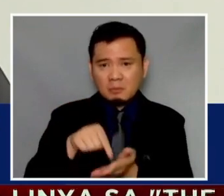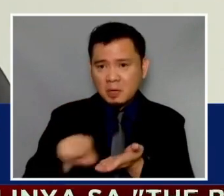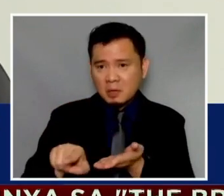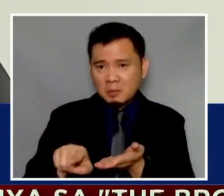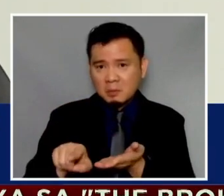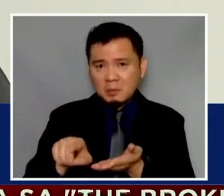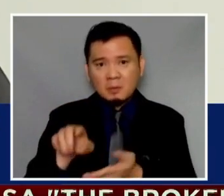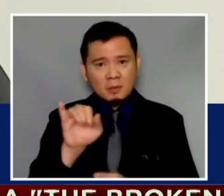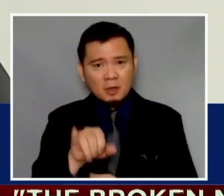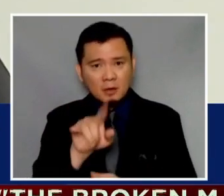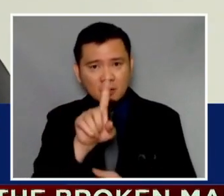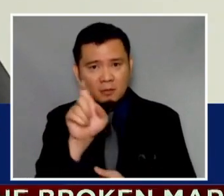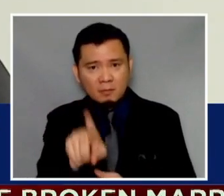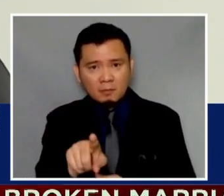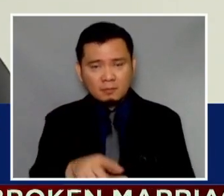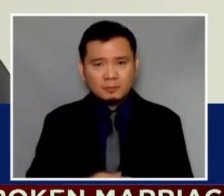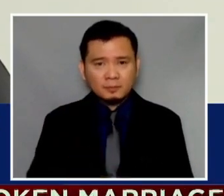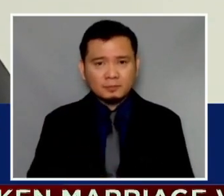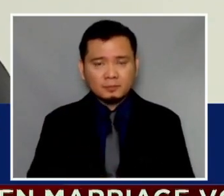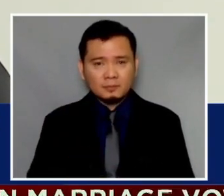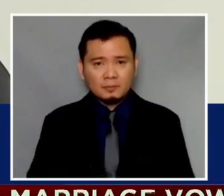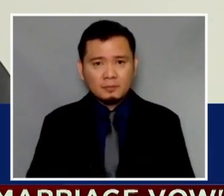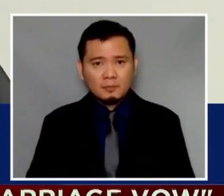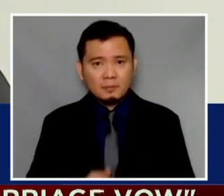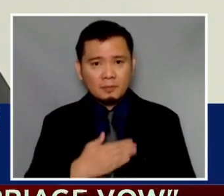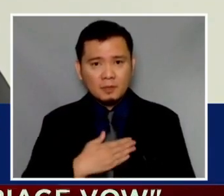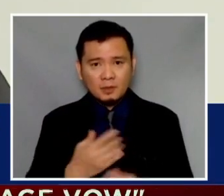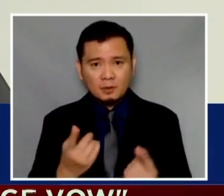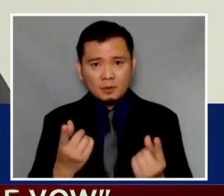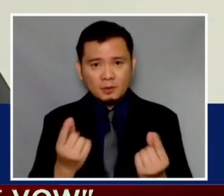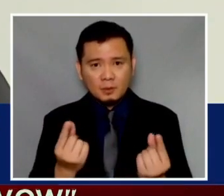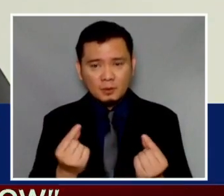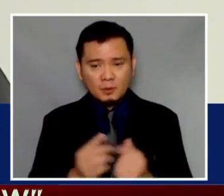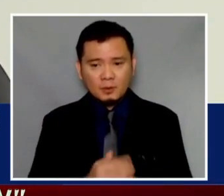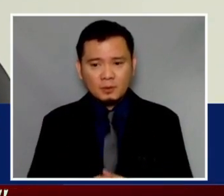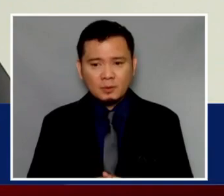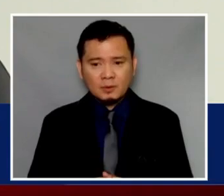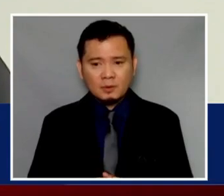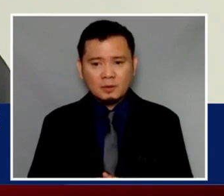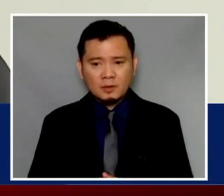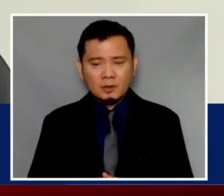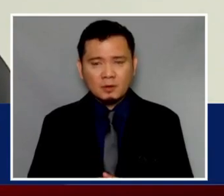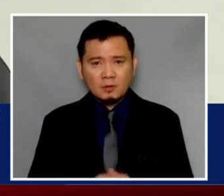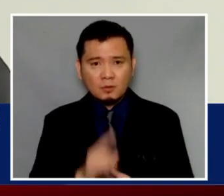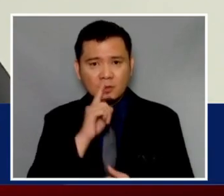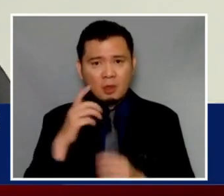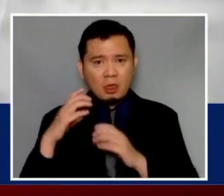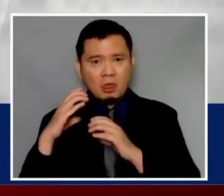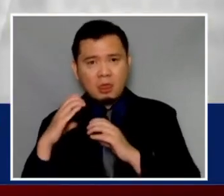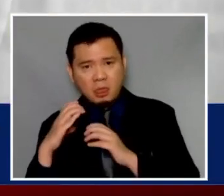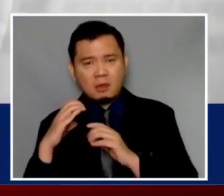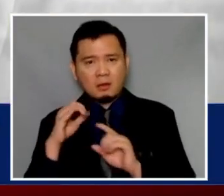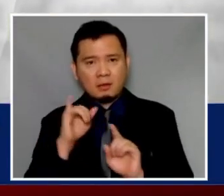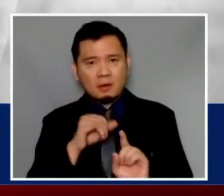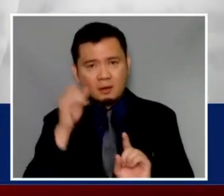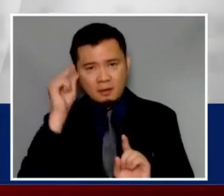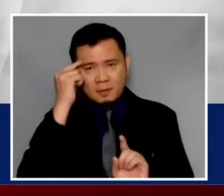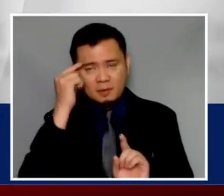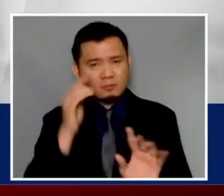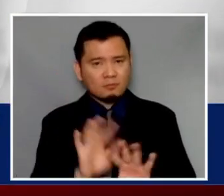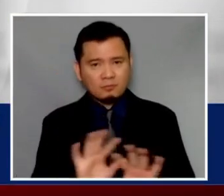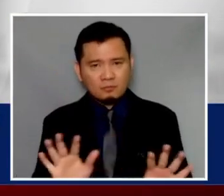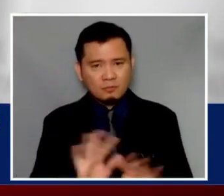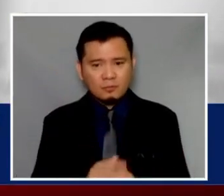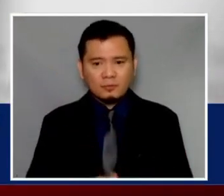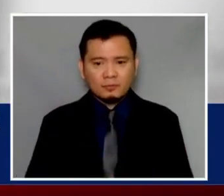my strategy will not be to force the Saudi government to pay these claims. Naglabas si